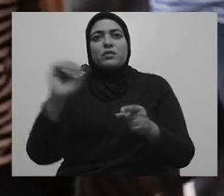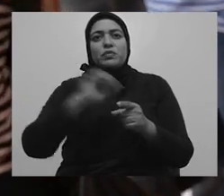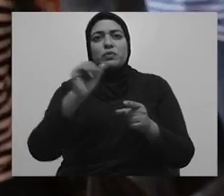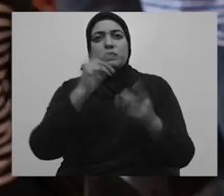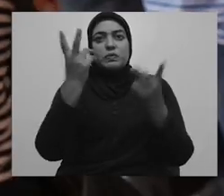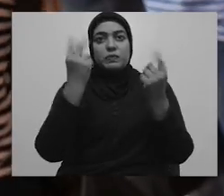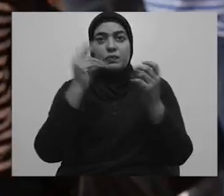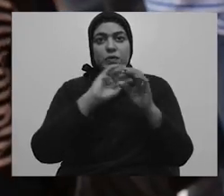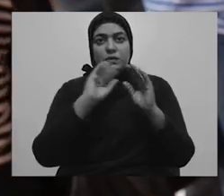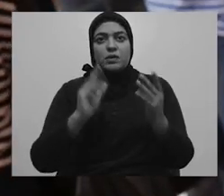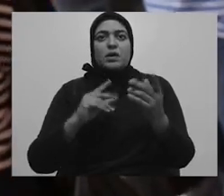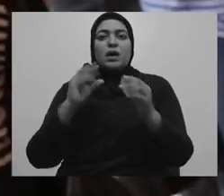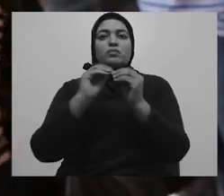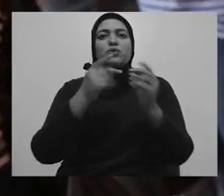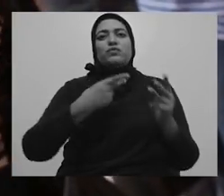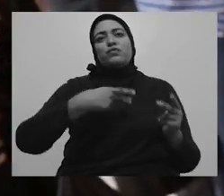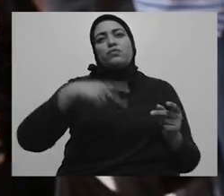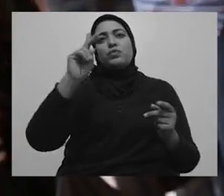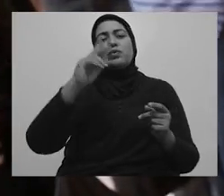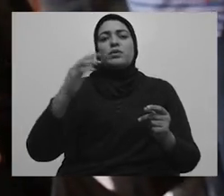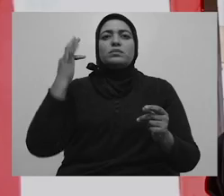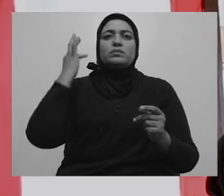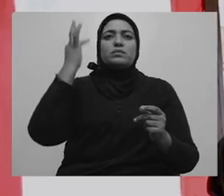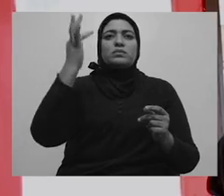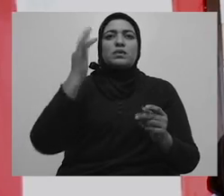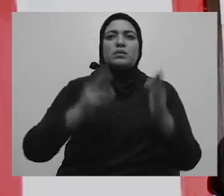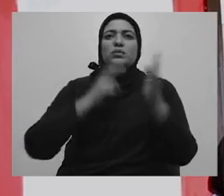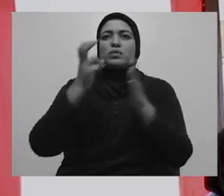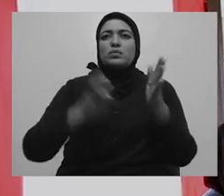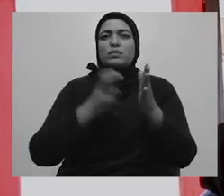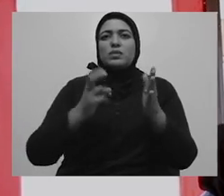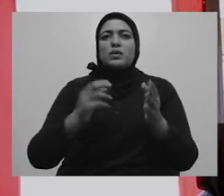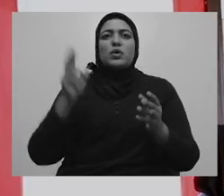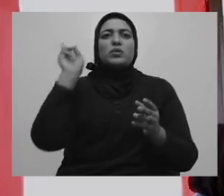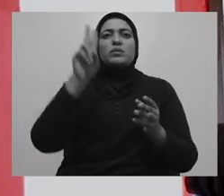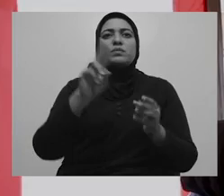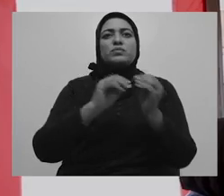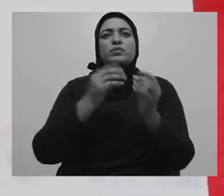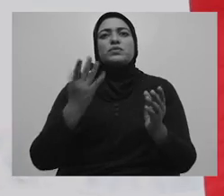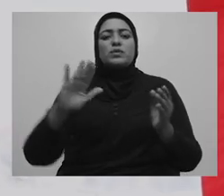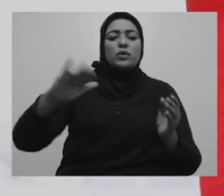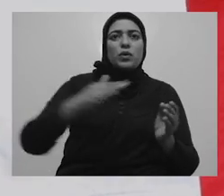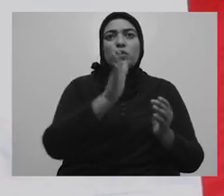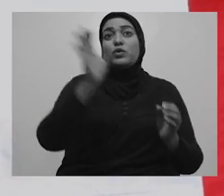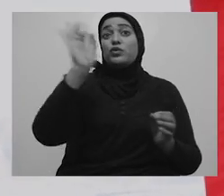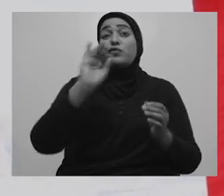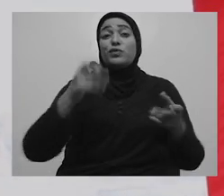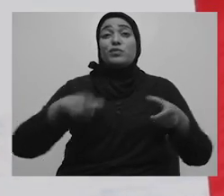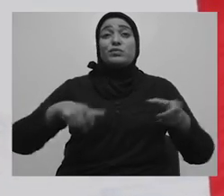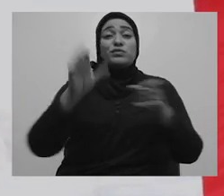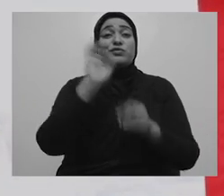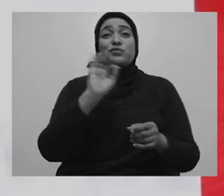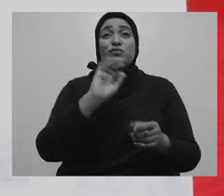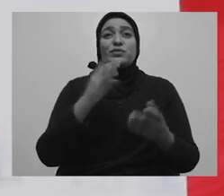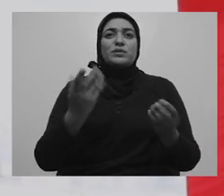été reproduites dans le deuxième cycle, notamment l'initiative qui concerne l'accessibilité des transports. Donc, un grand travail